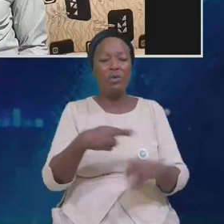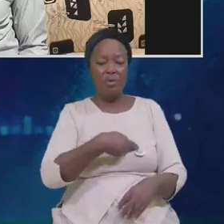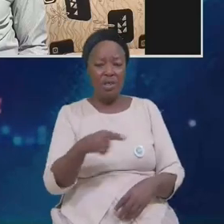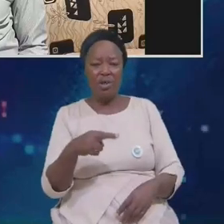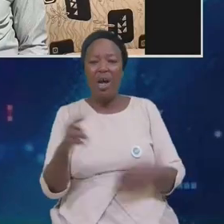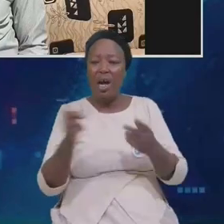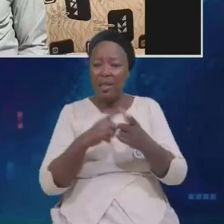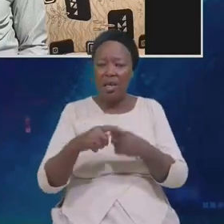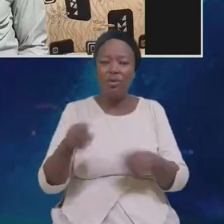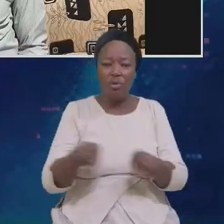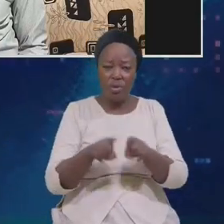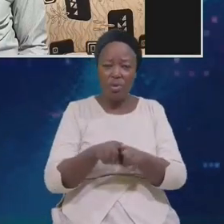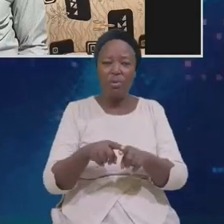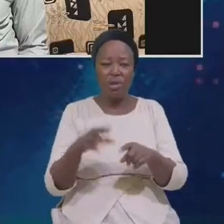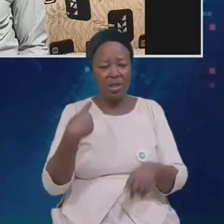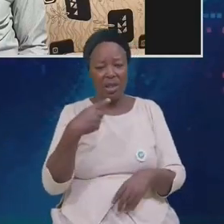religion.